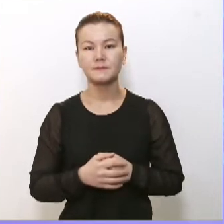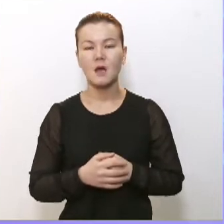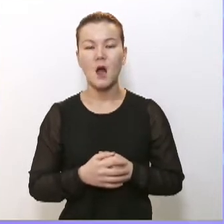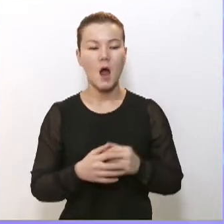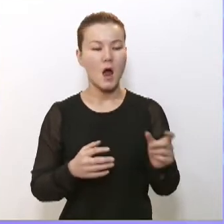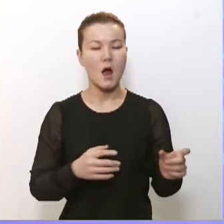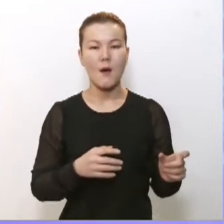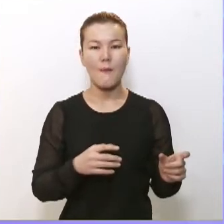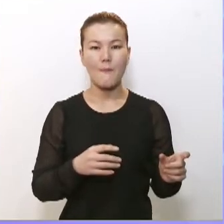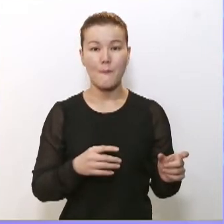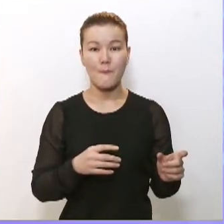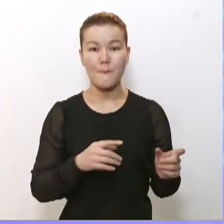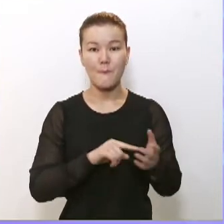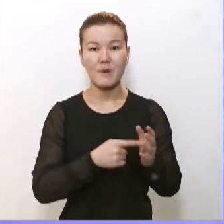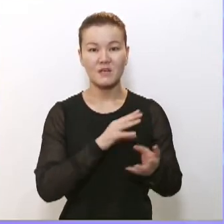произведение